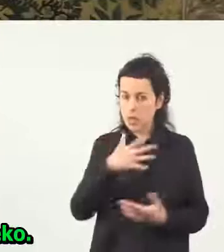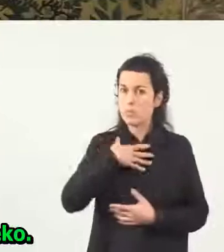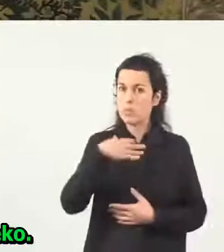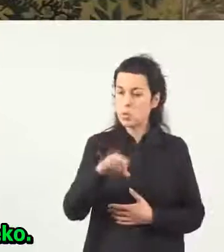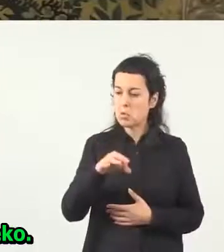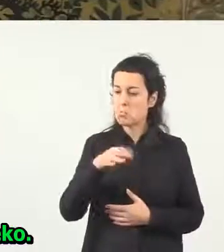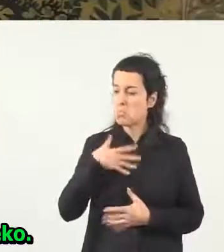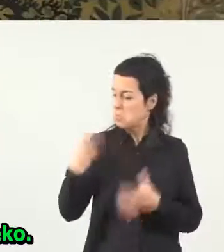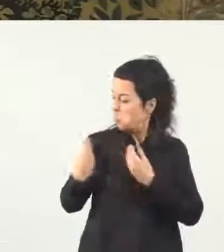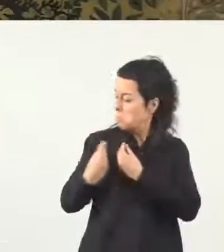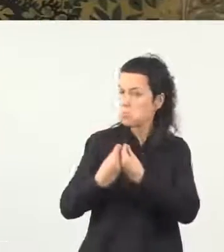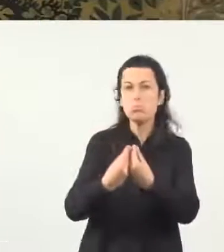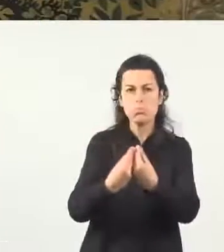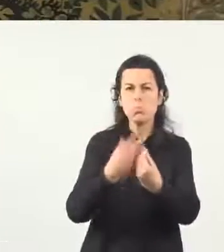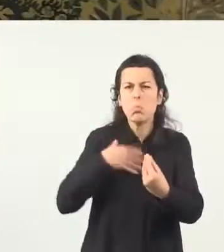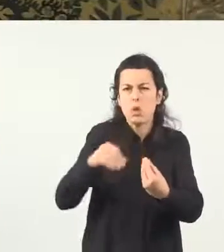batzutan elkarrekin joateko.